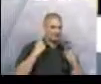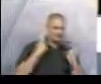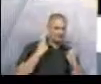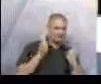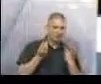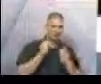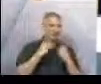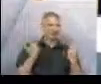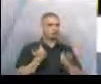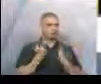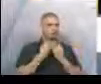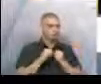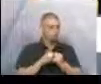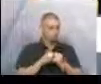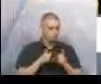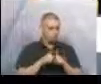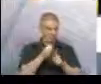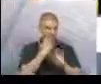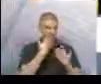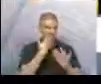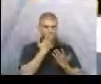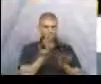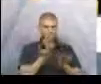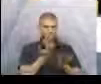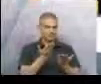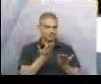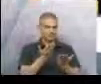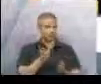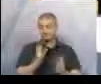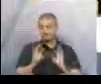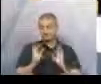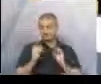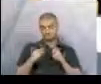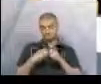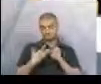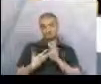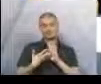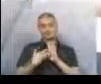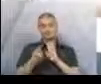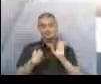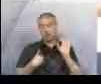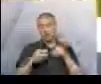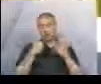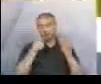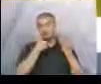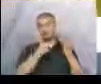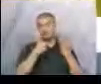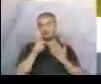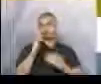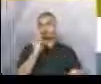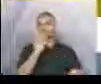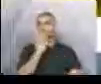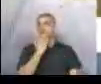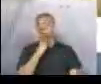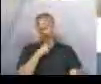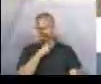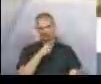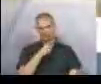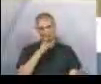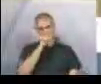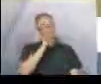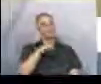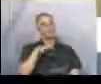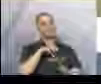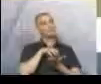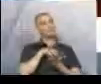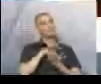אירוע משפחתי, כפי שאתה מתאר אותו? לפי הסקר, רוב מכריע, 66% מהישראלים תופסים את